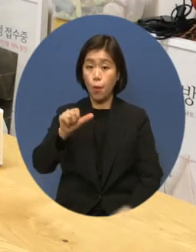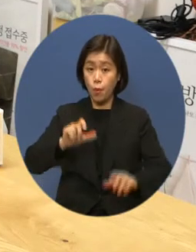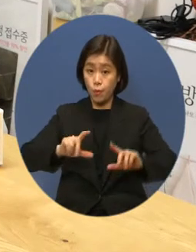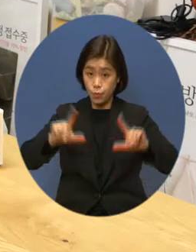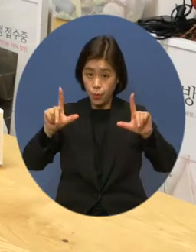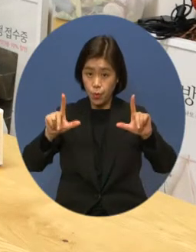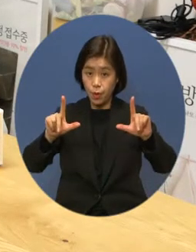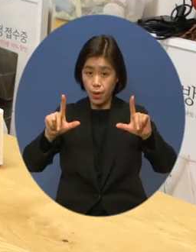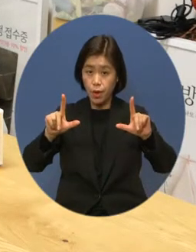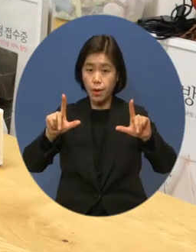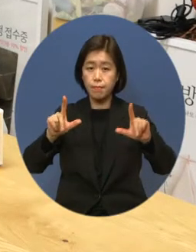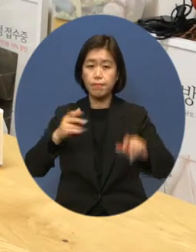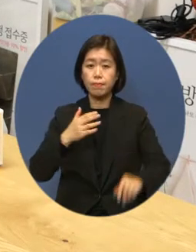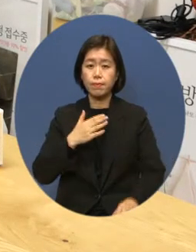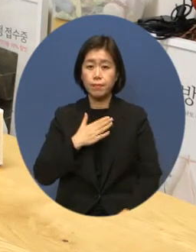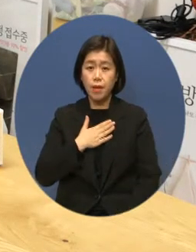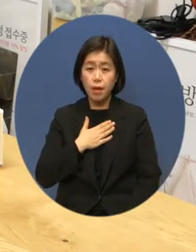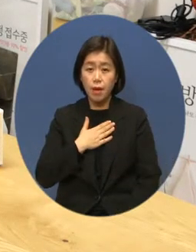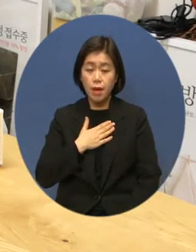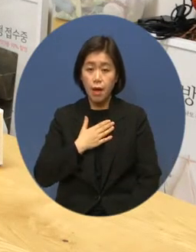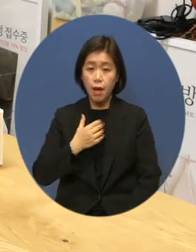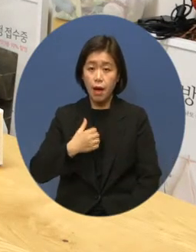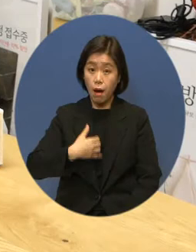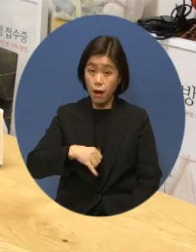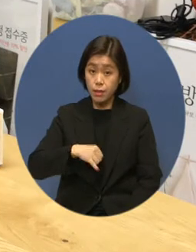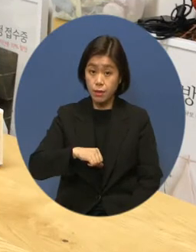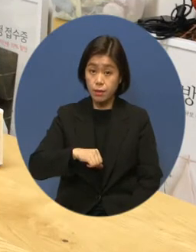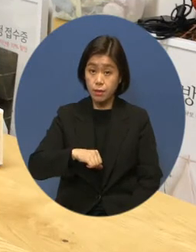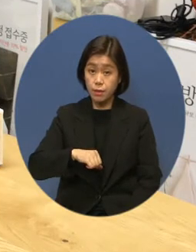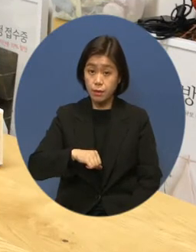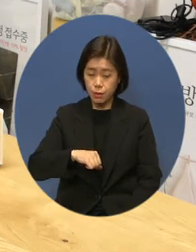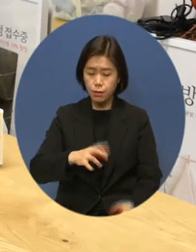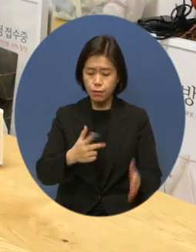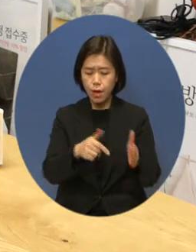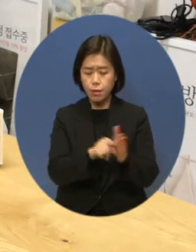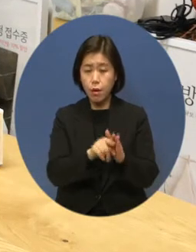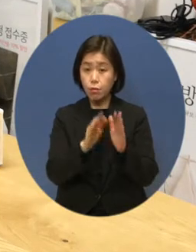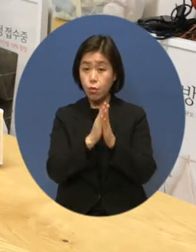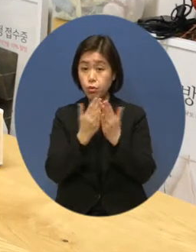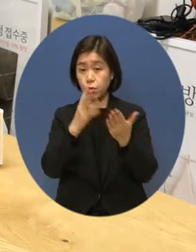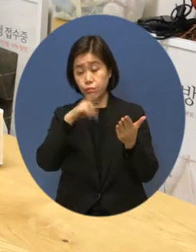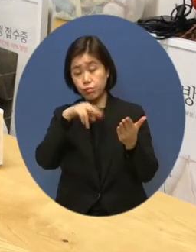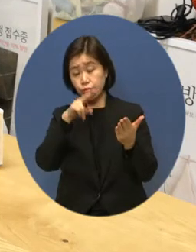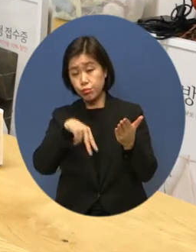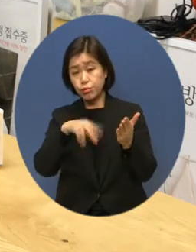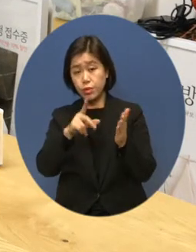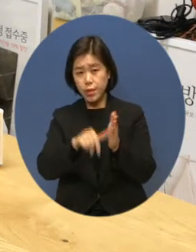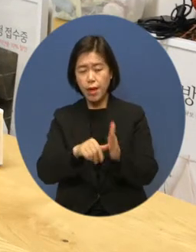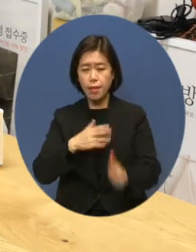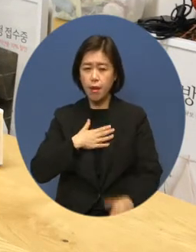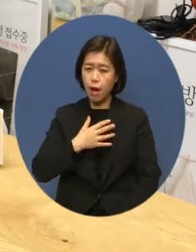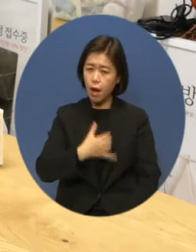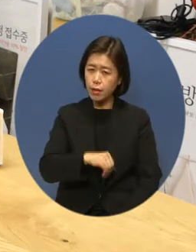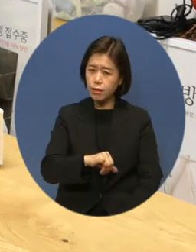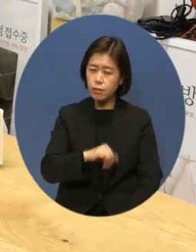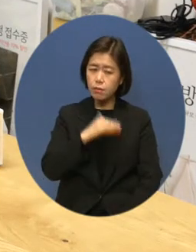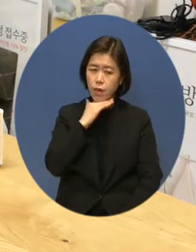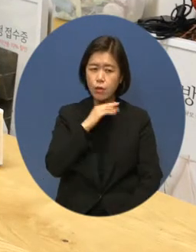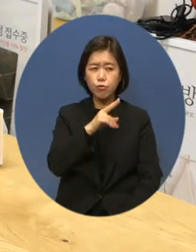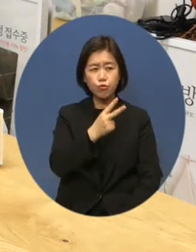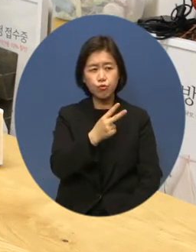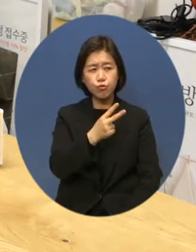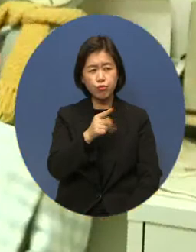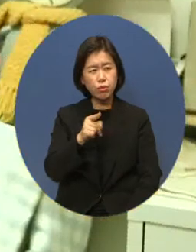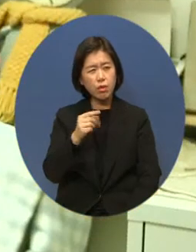2005년도에 아이들에게 막 동화책을 읽어줄 때였어요. 이제 그때 저희 아이들이 2살, 3살 그쯤이었기